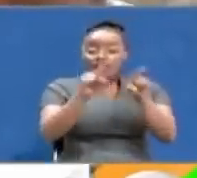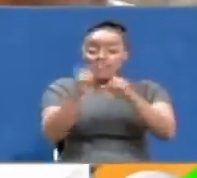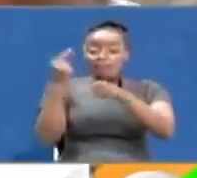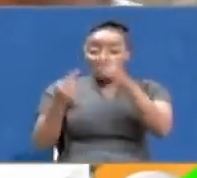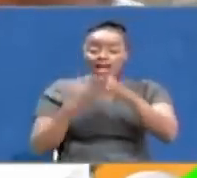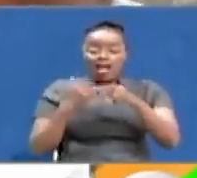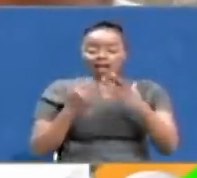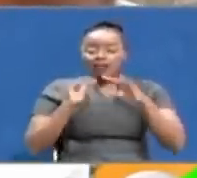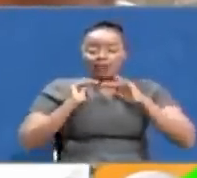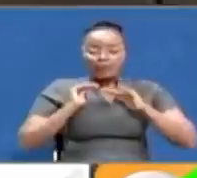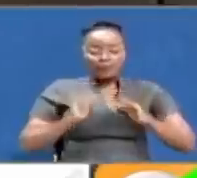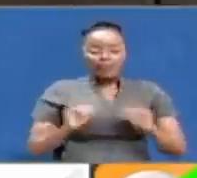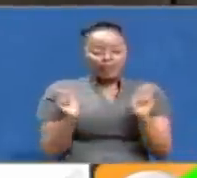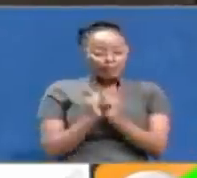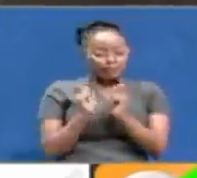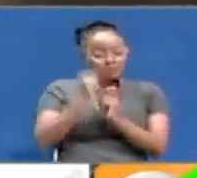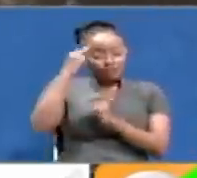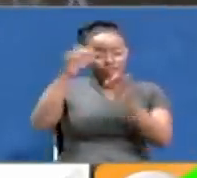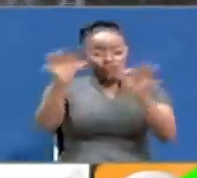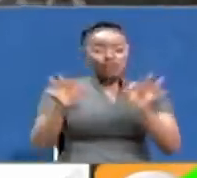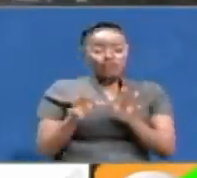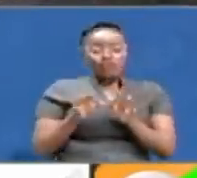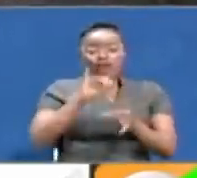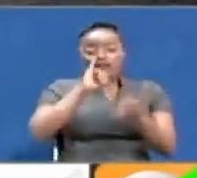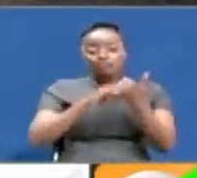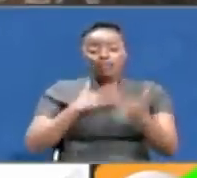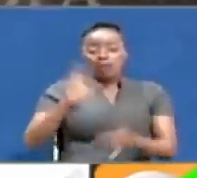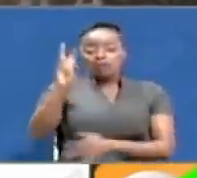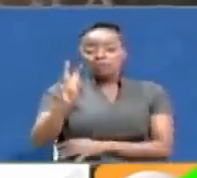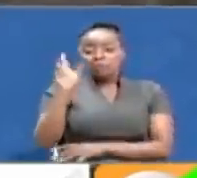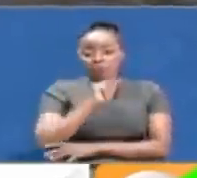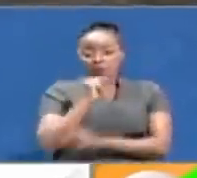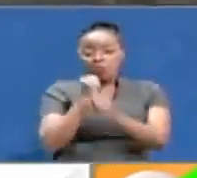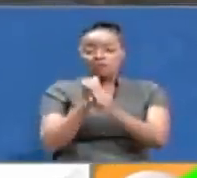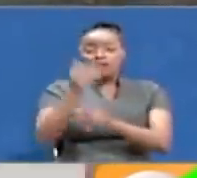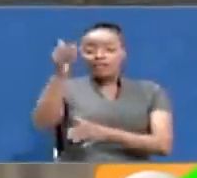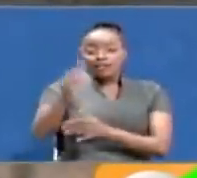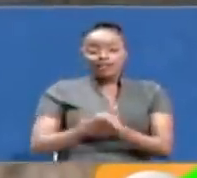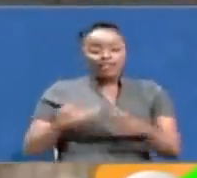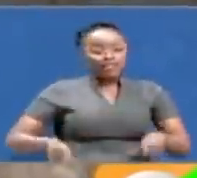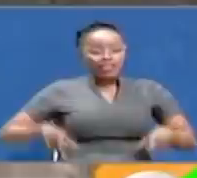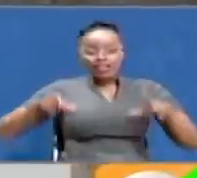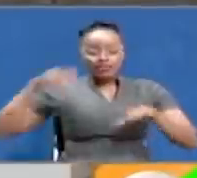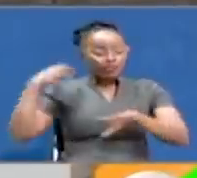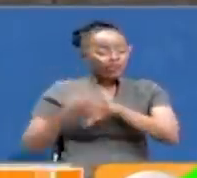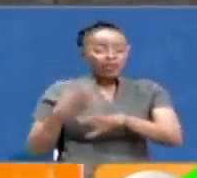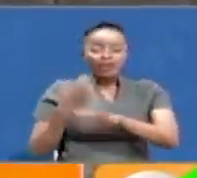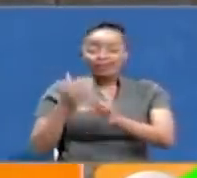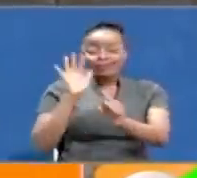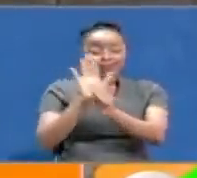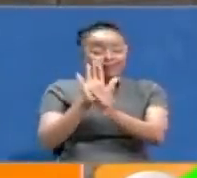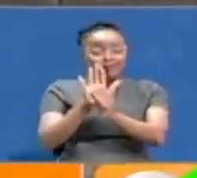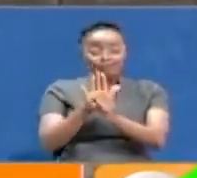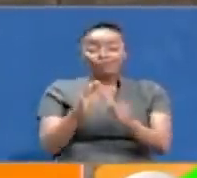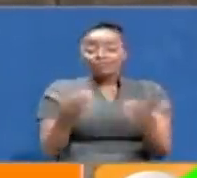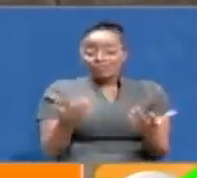hivyo haijatuliza machungu ya familia hizi. Nilipoteza mume wangu, alikuwa anafanya kazi ufundi. Hai, maisha imekuwa ngumu sana